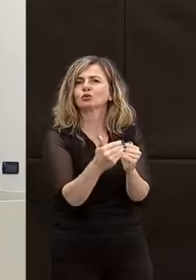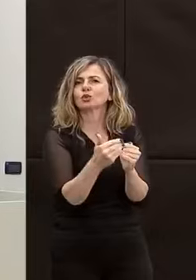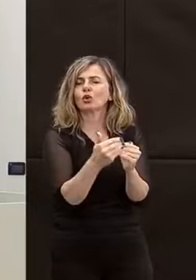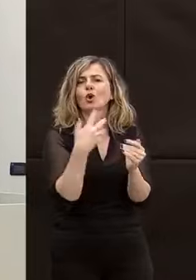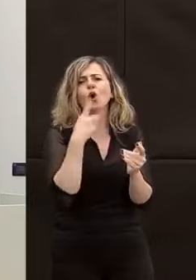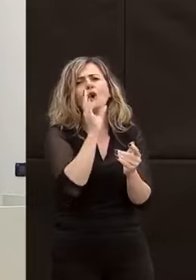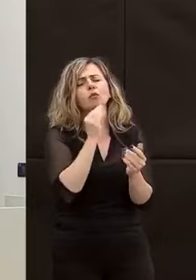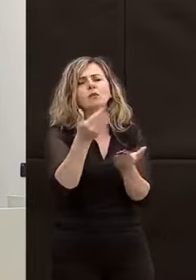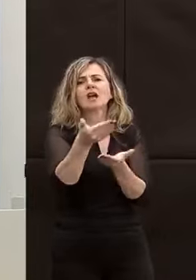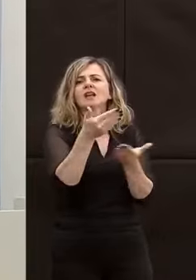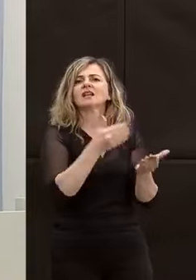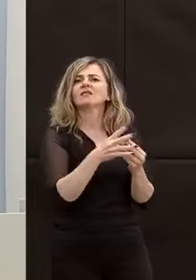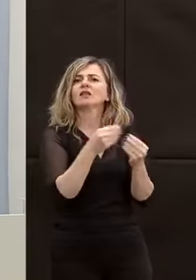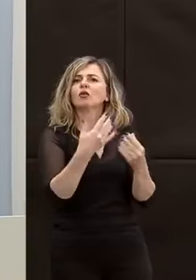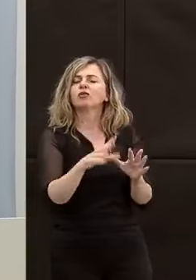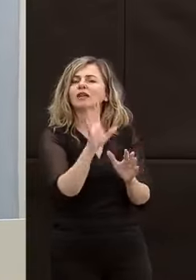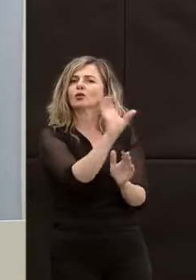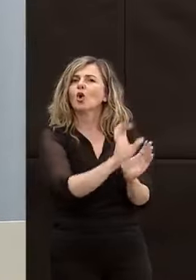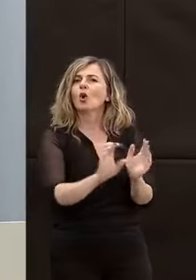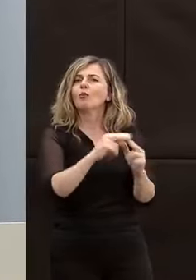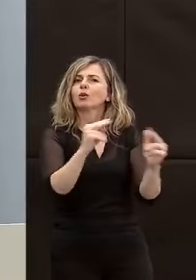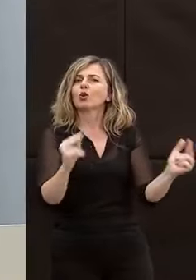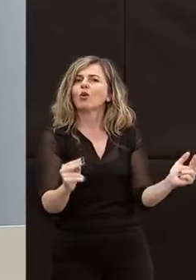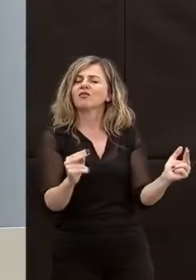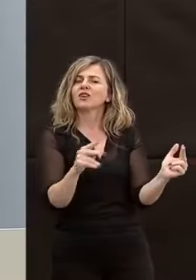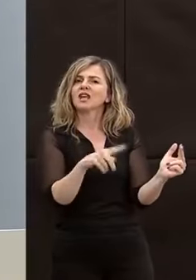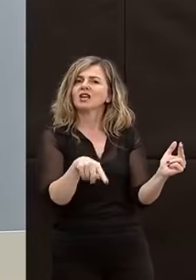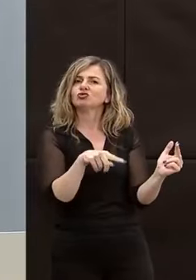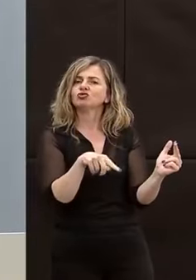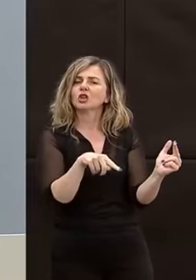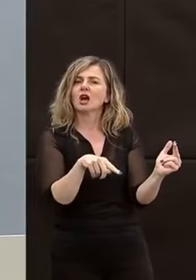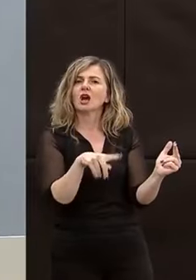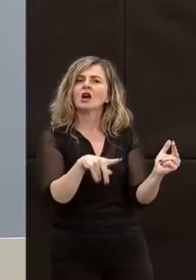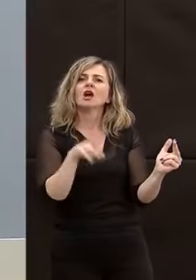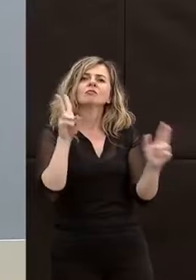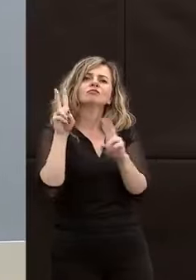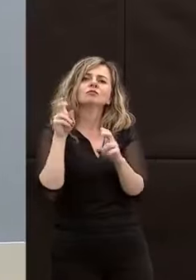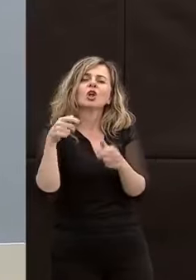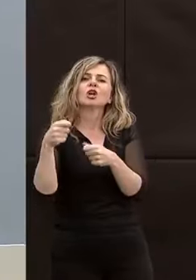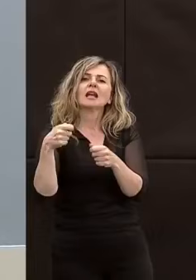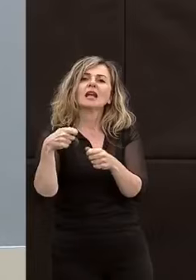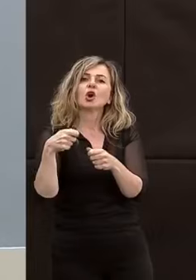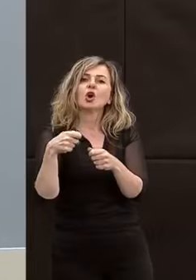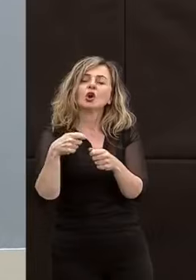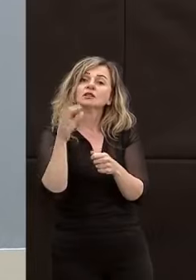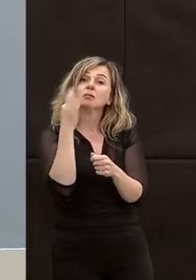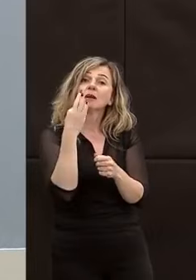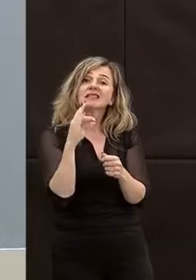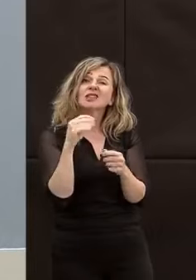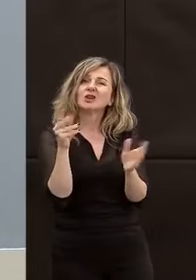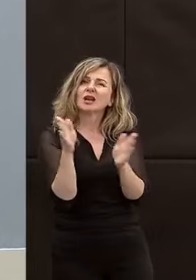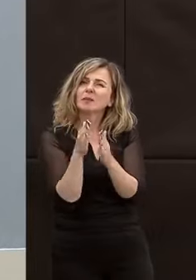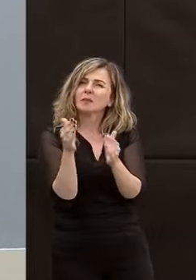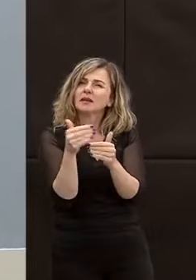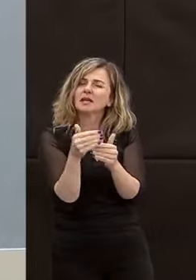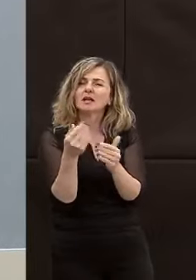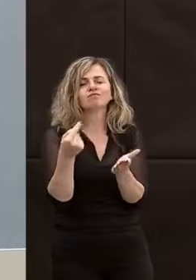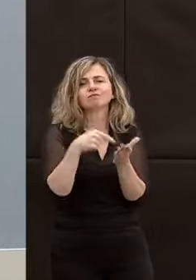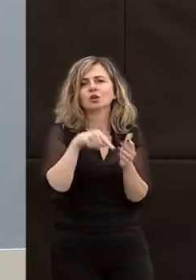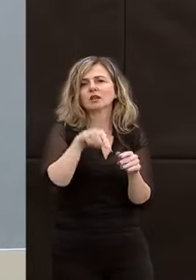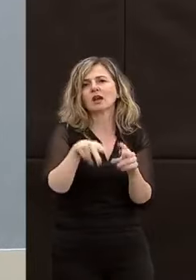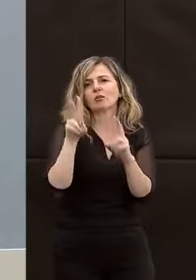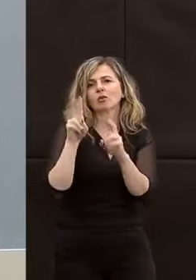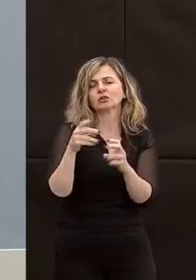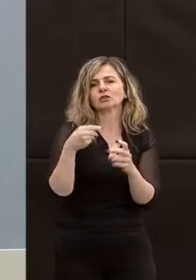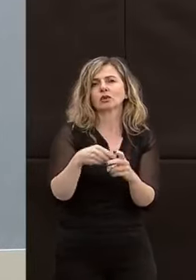invito che era stato fatto dalla provincia sul discorso dei negozi in particolare quelli più piccoli torniamo su questo tema non